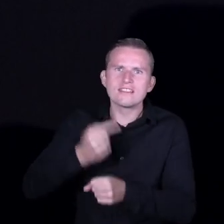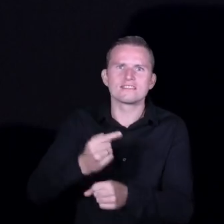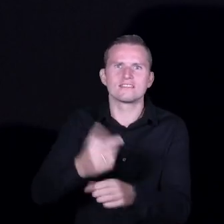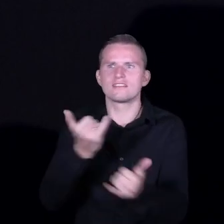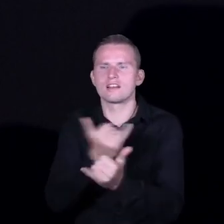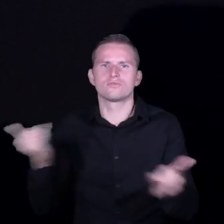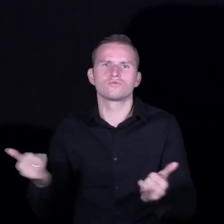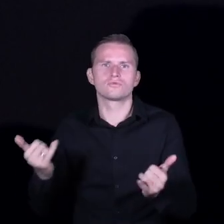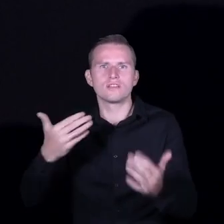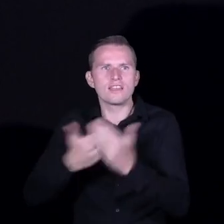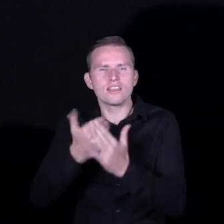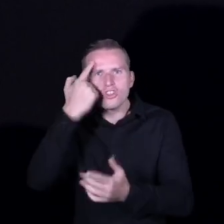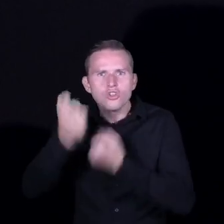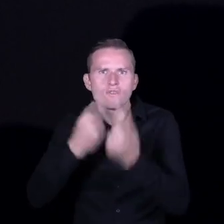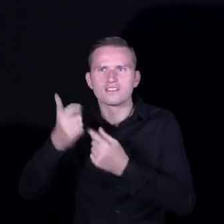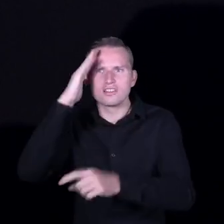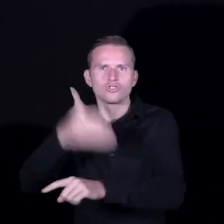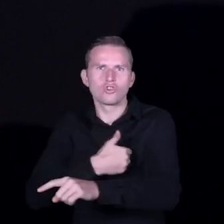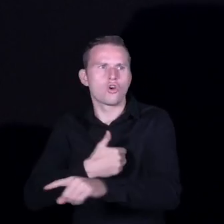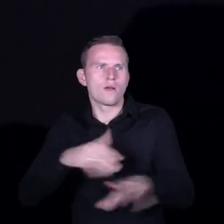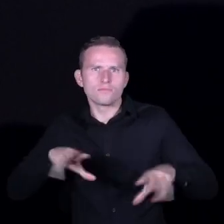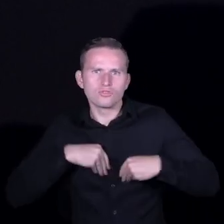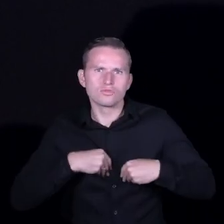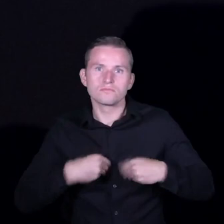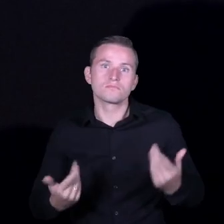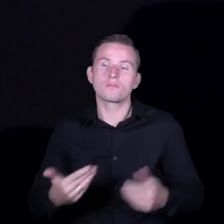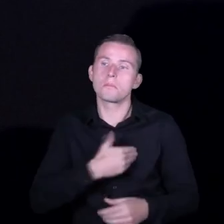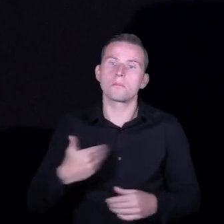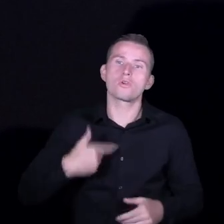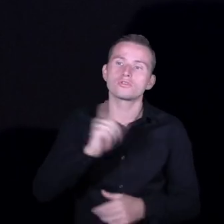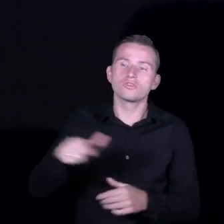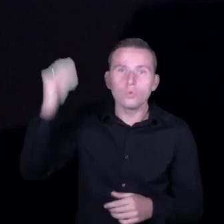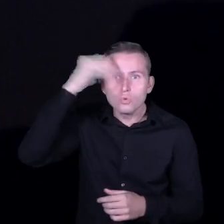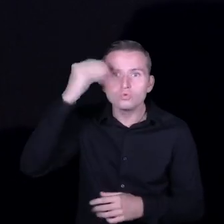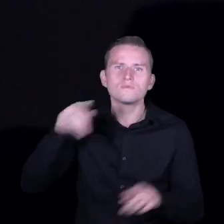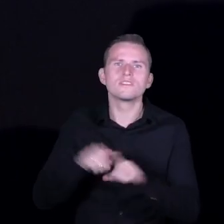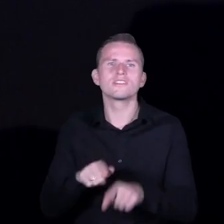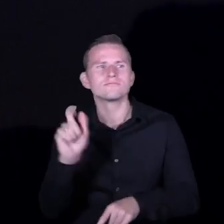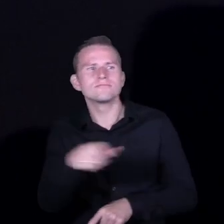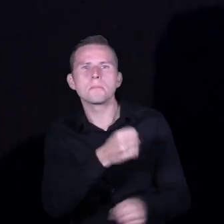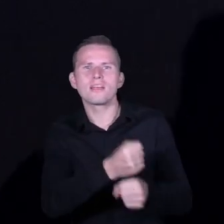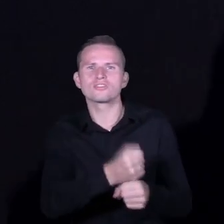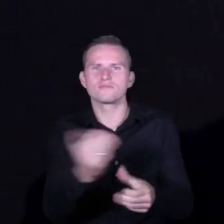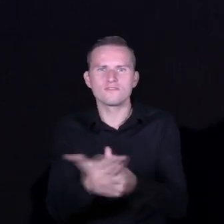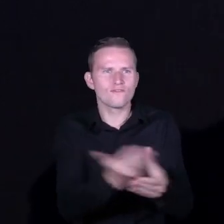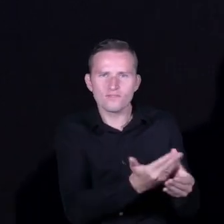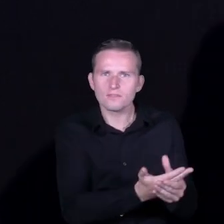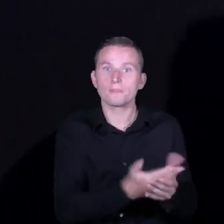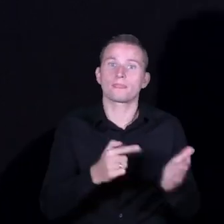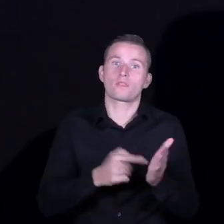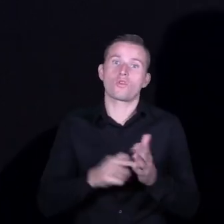wyzwań przez polskich uczniów, a później pracowników firm. Stąd koncepcja tego projektu.